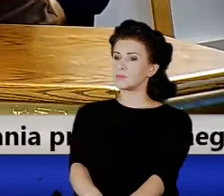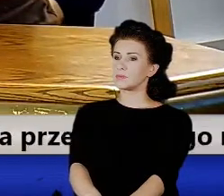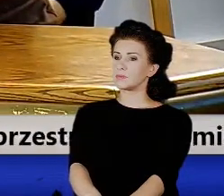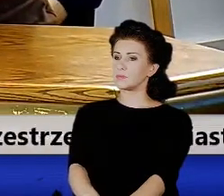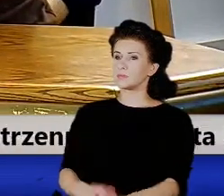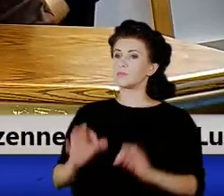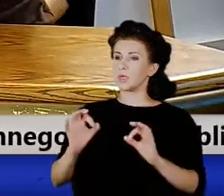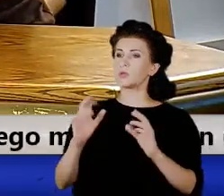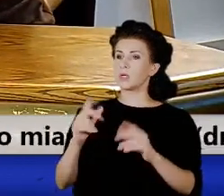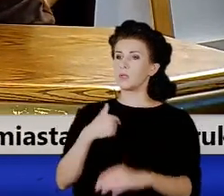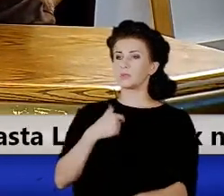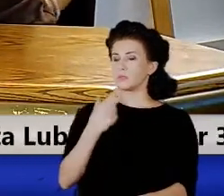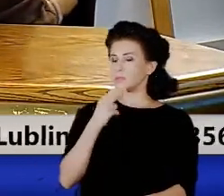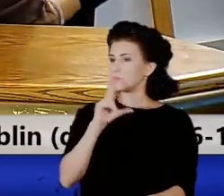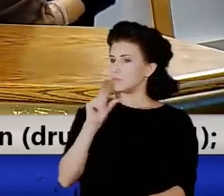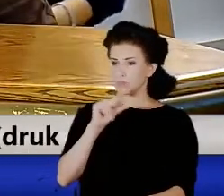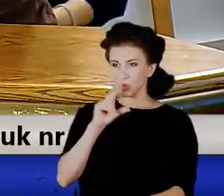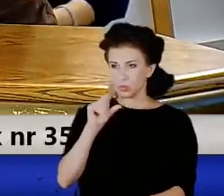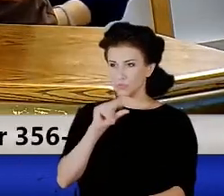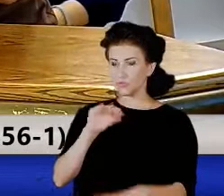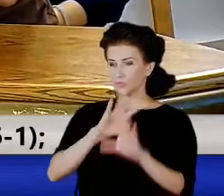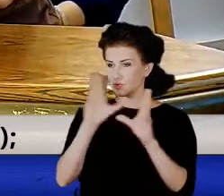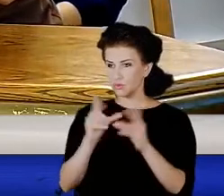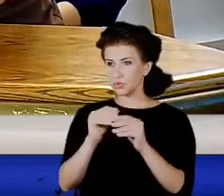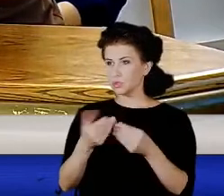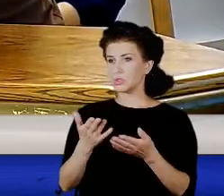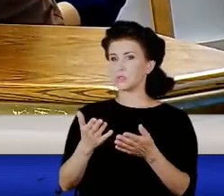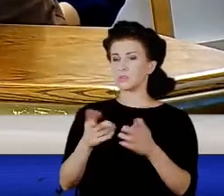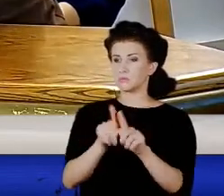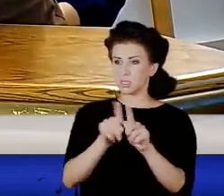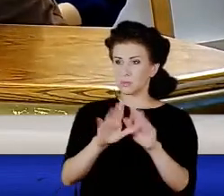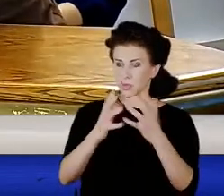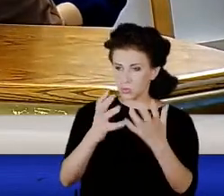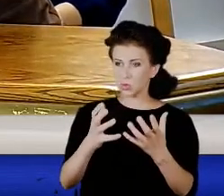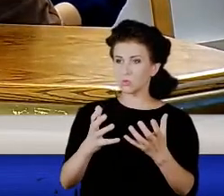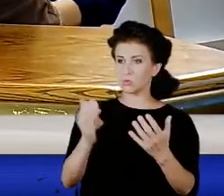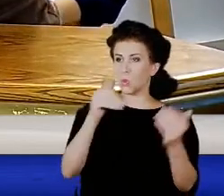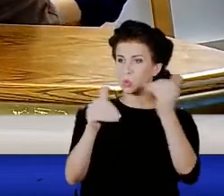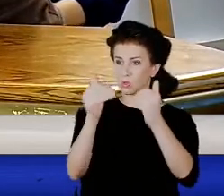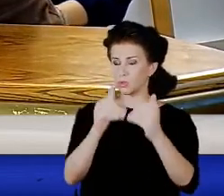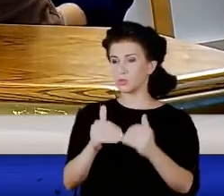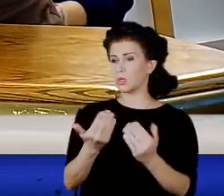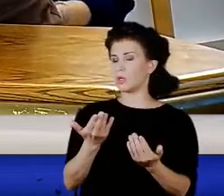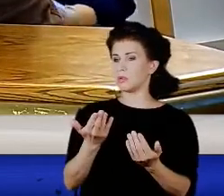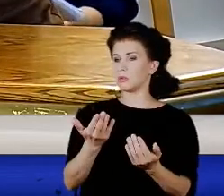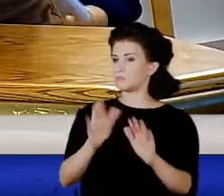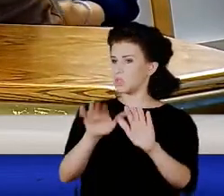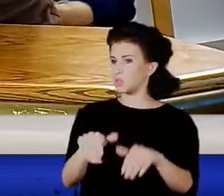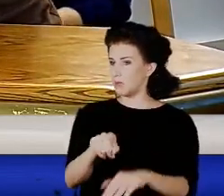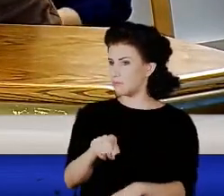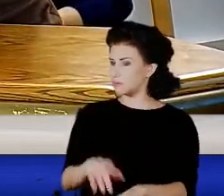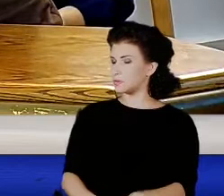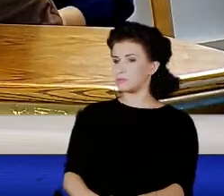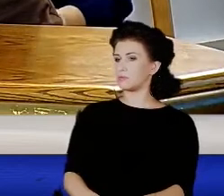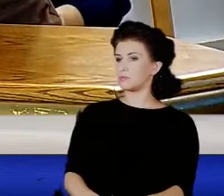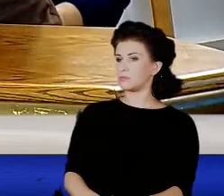Okej, ja nie twierdzę, że wszyscy mieszkańcy są za pozostawieniem górek takich, jakie one są, tak? Ale nastroje są